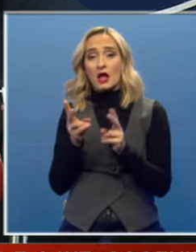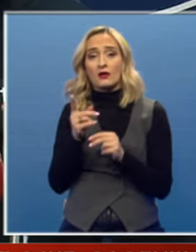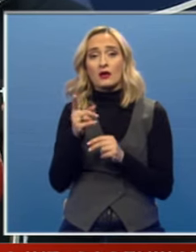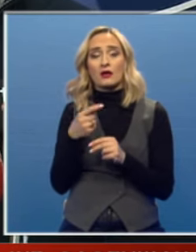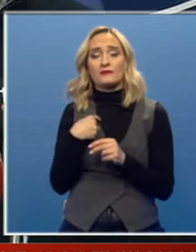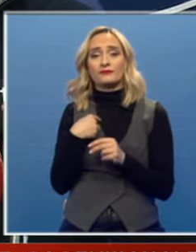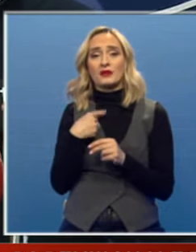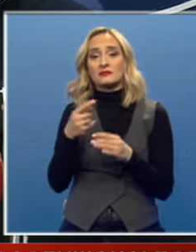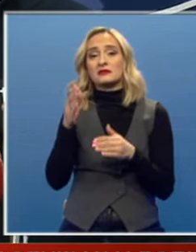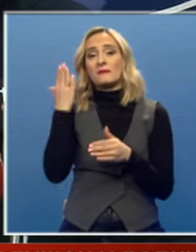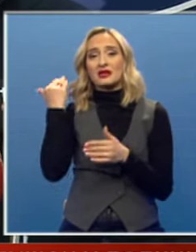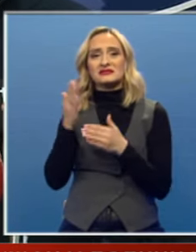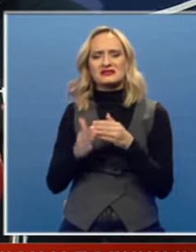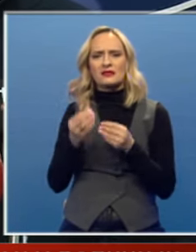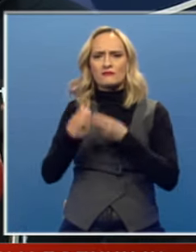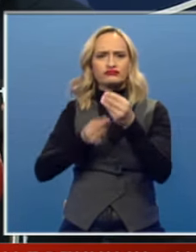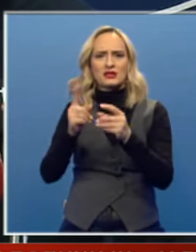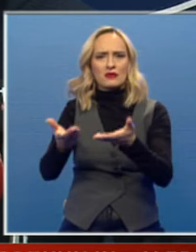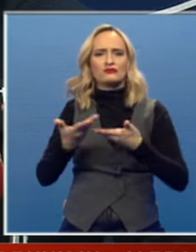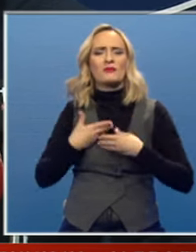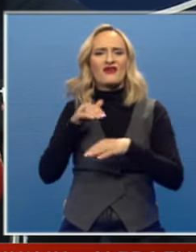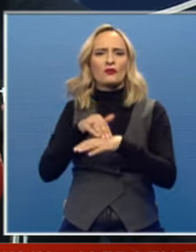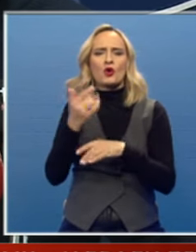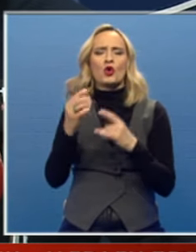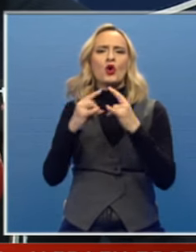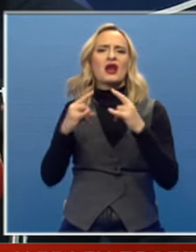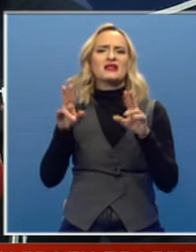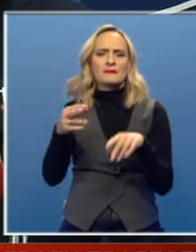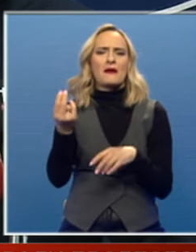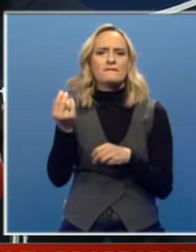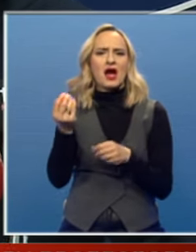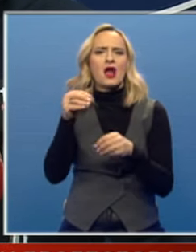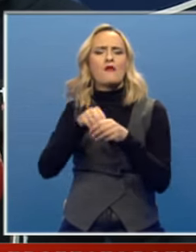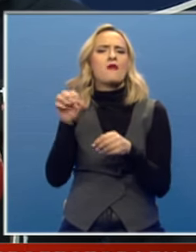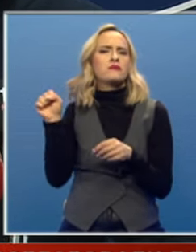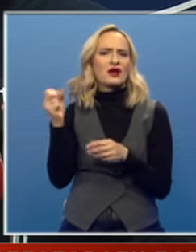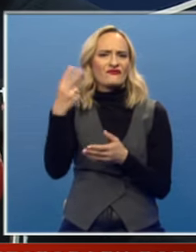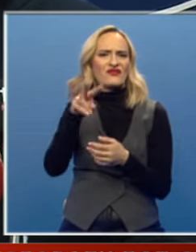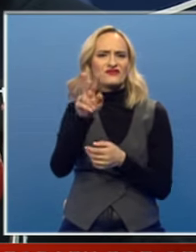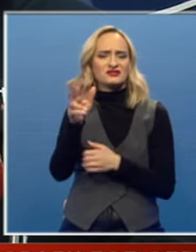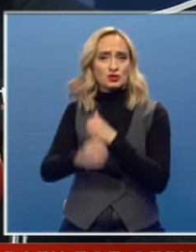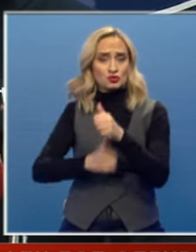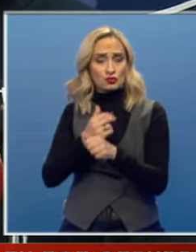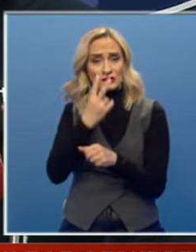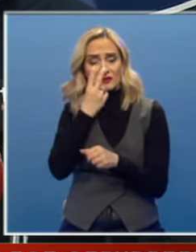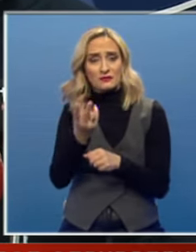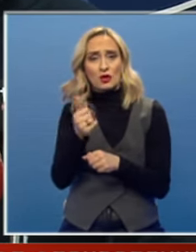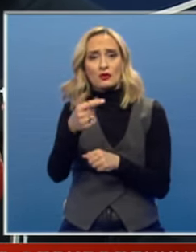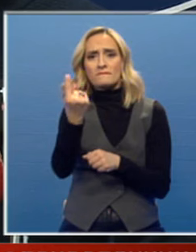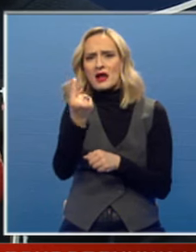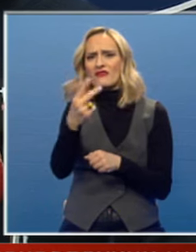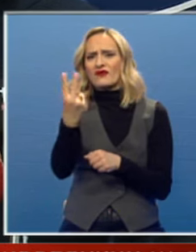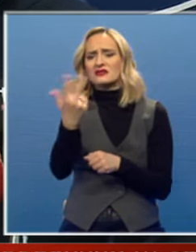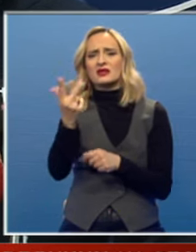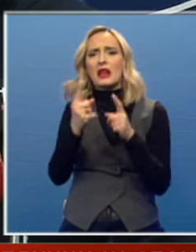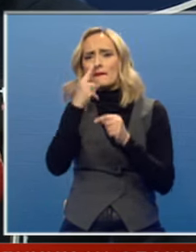sa posljednje prasa u ponedjeljak nije mi dostavio informaciju, koliko grad ima para na računima za 2023. godinu? Dajte ljude, vidimo li to marka, dvije, tri